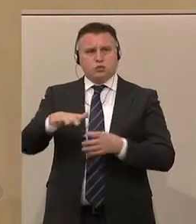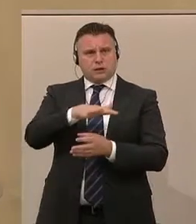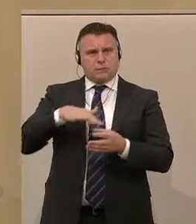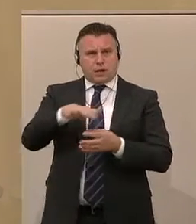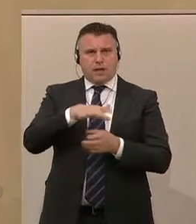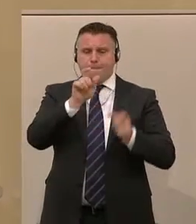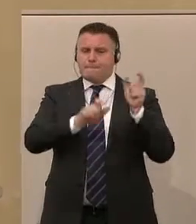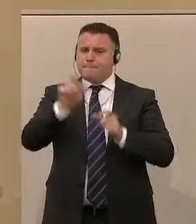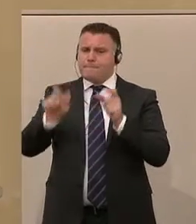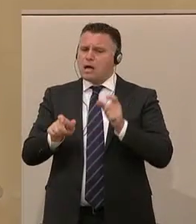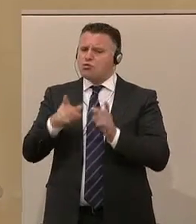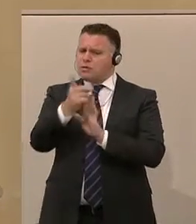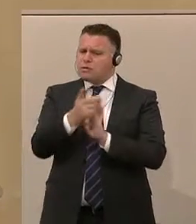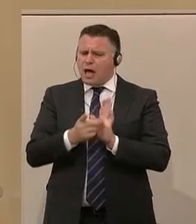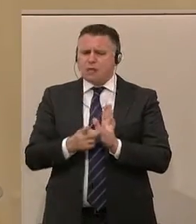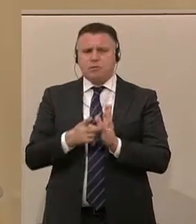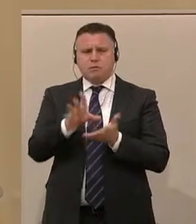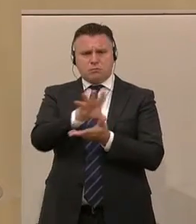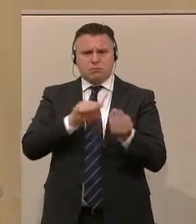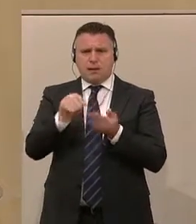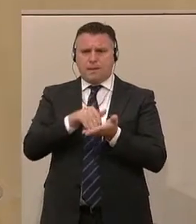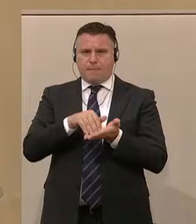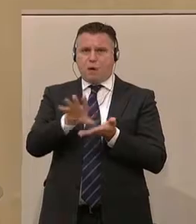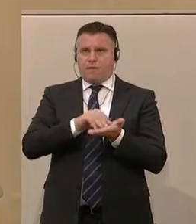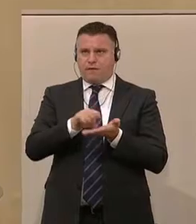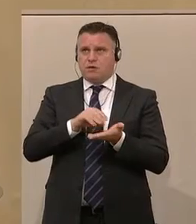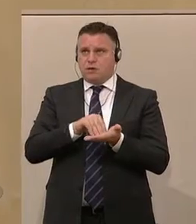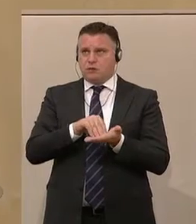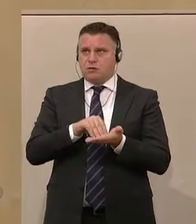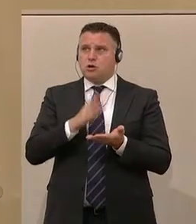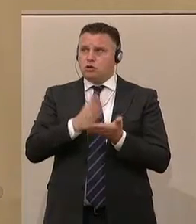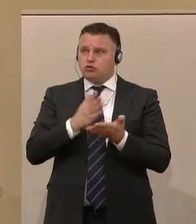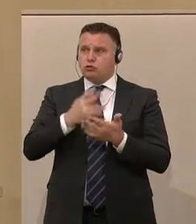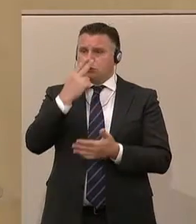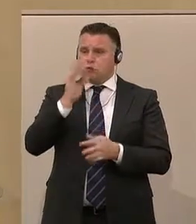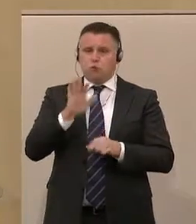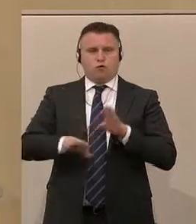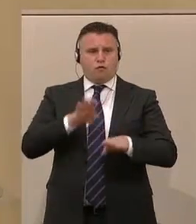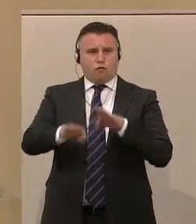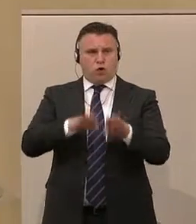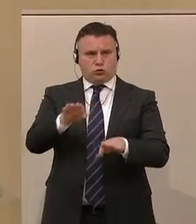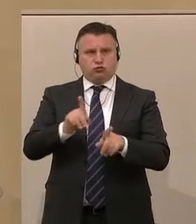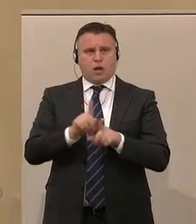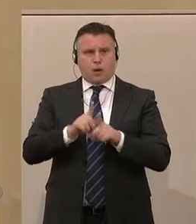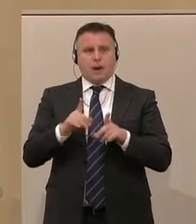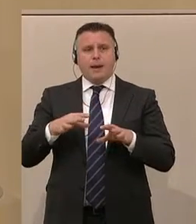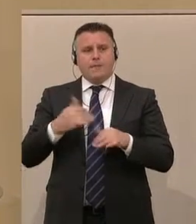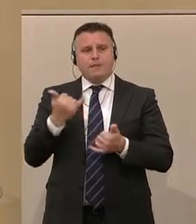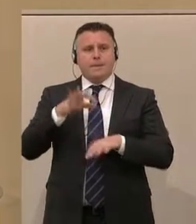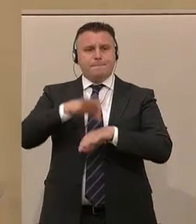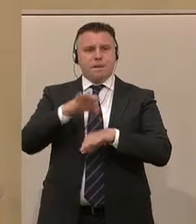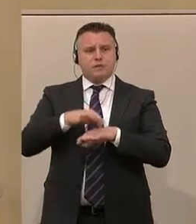wichtig, personenbezogene Daten auch verwenden zu können. Da kann man wahnsinnige Fortschritte auch machen in der Weiterentwicklung medizinischer